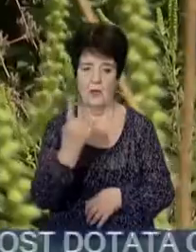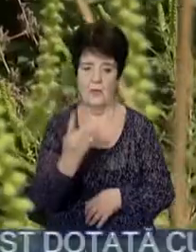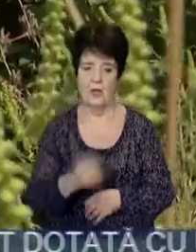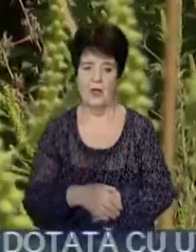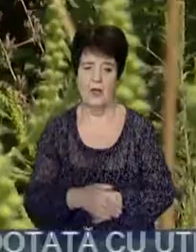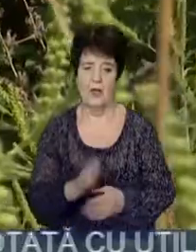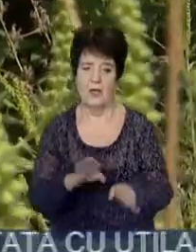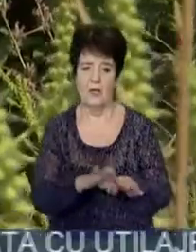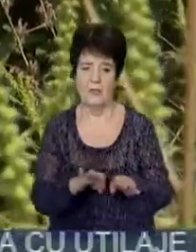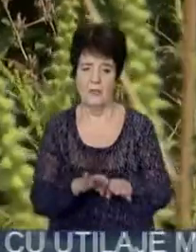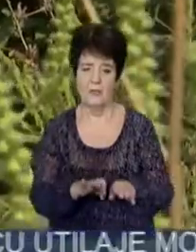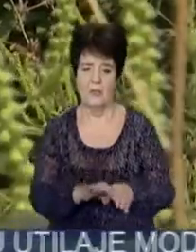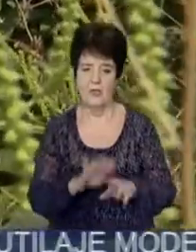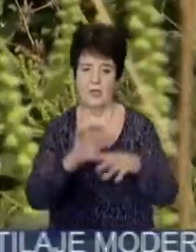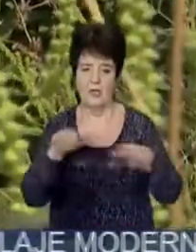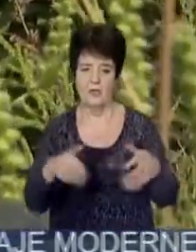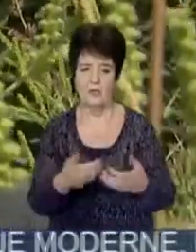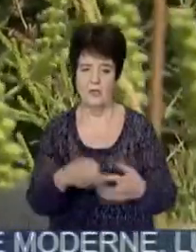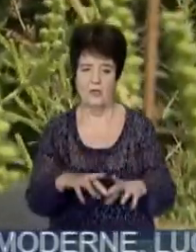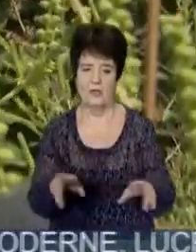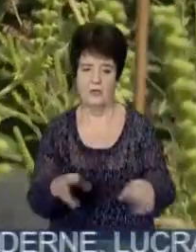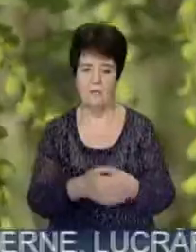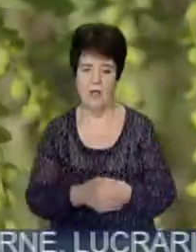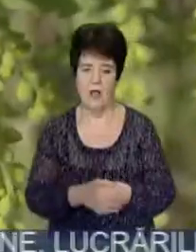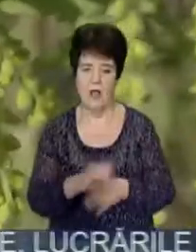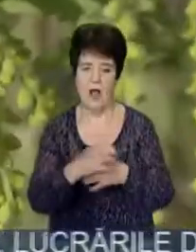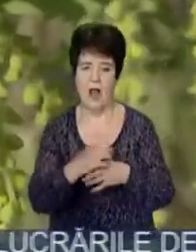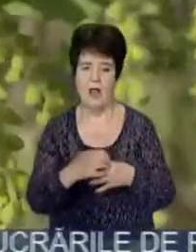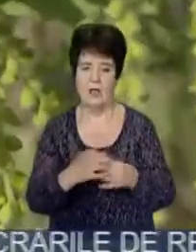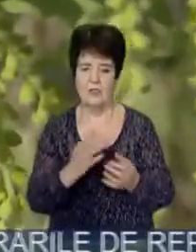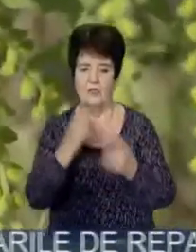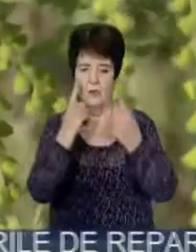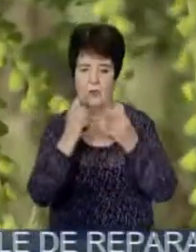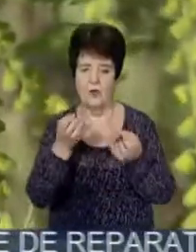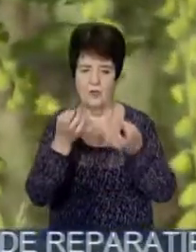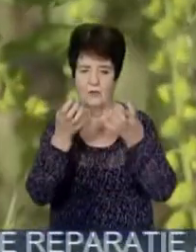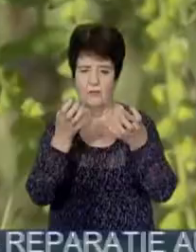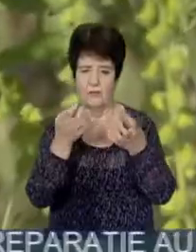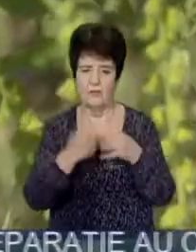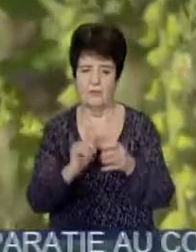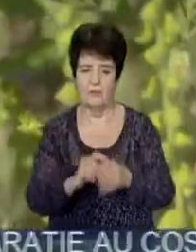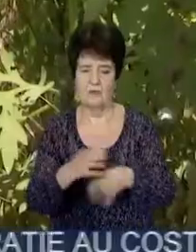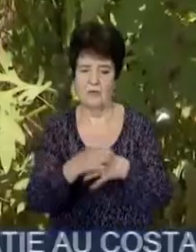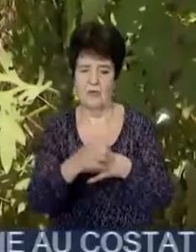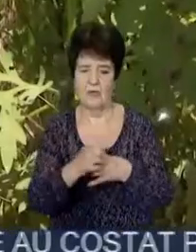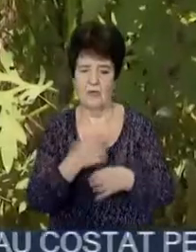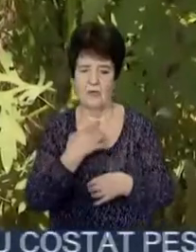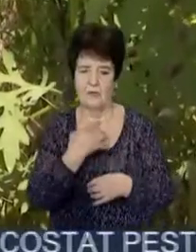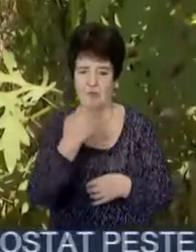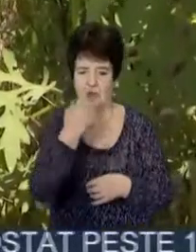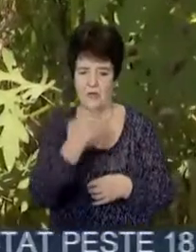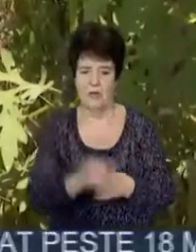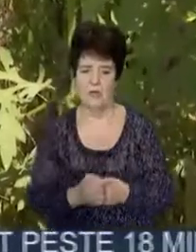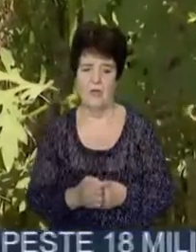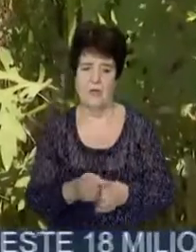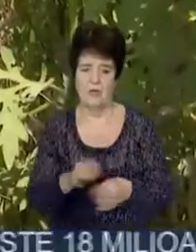sunt asemănătoare cu cele ale răcelii. Îndată ce alergicii au ochii iritați sau umflați, au senzații de mâncărime în gât și nas înfundat,